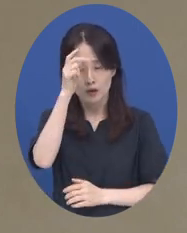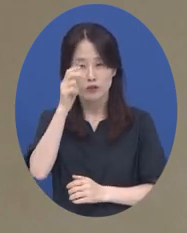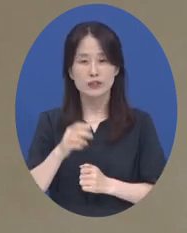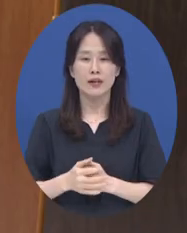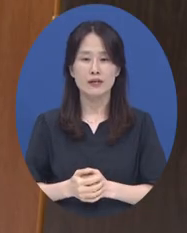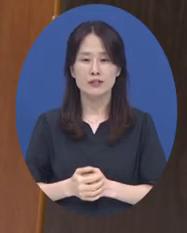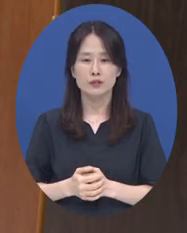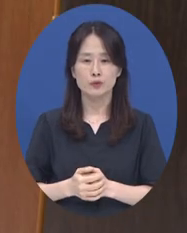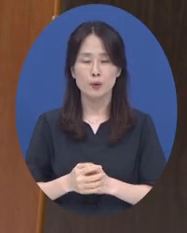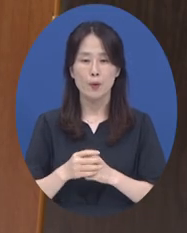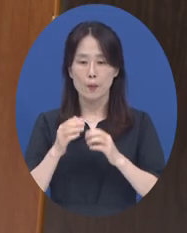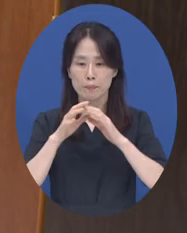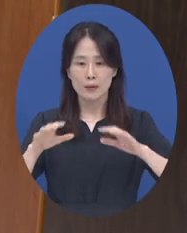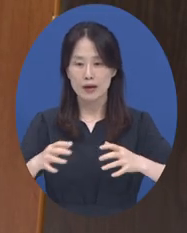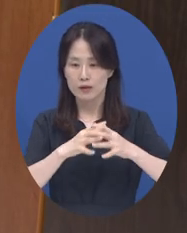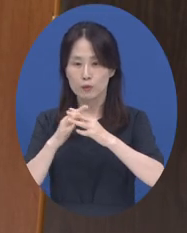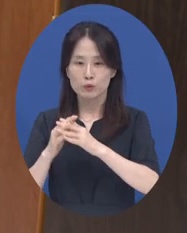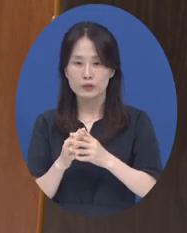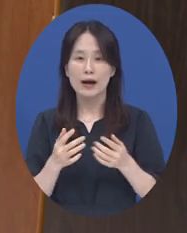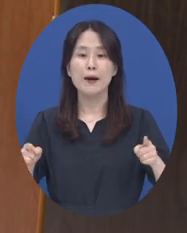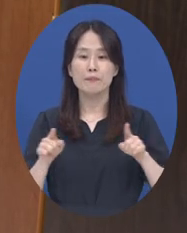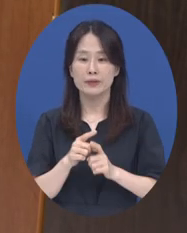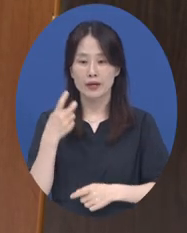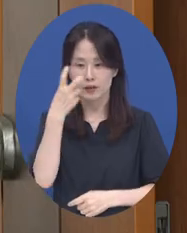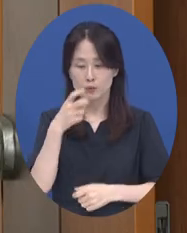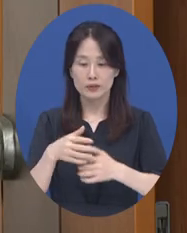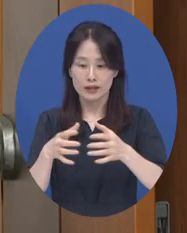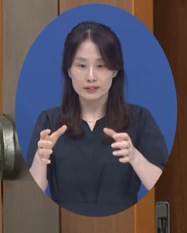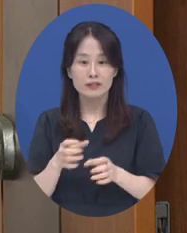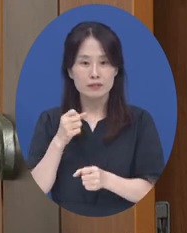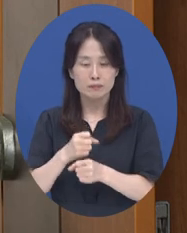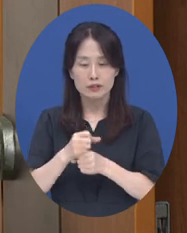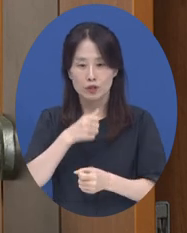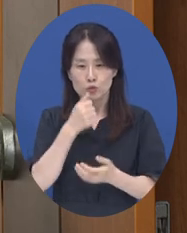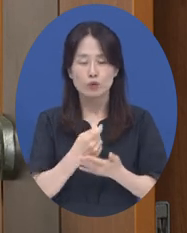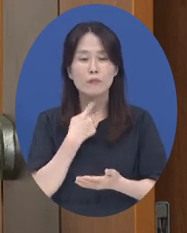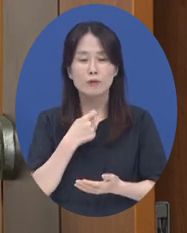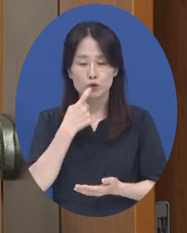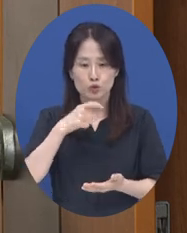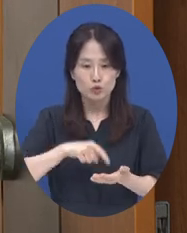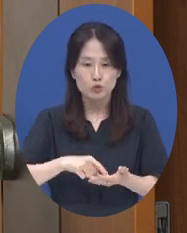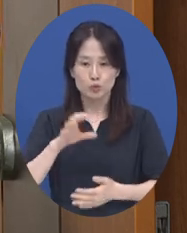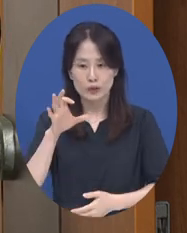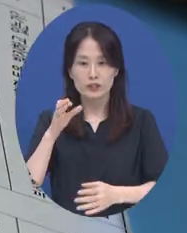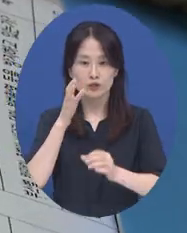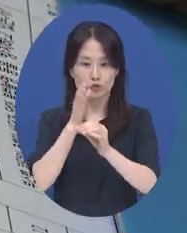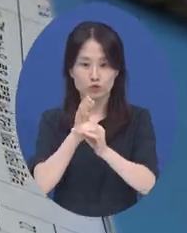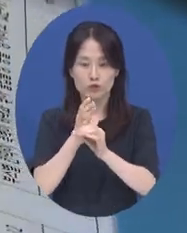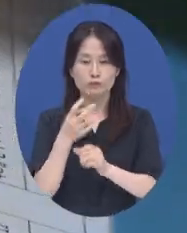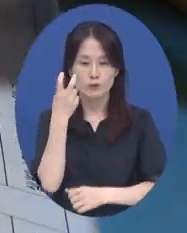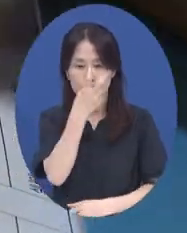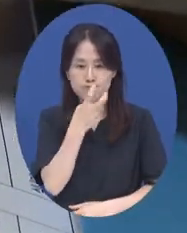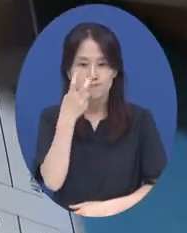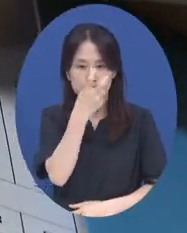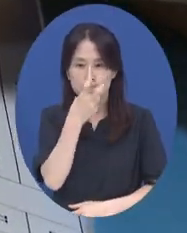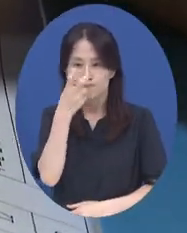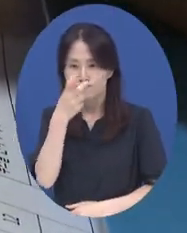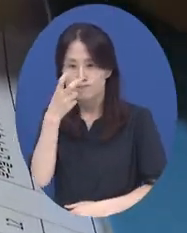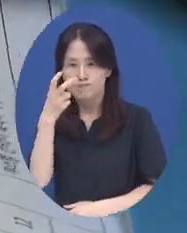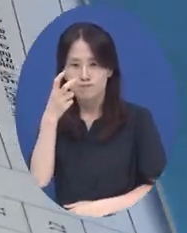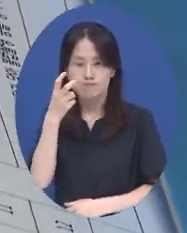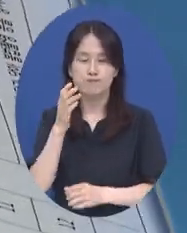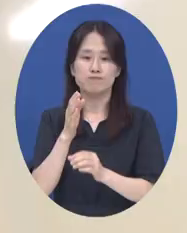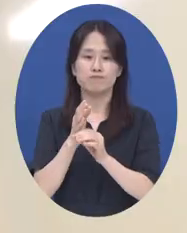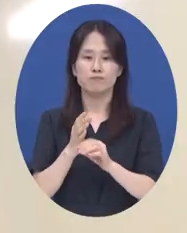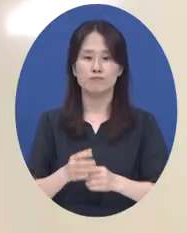등 민간단체가 함께 조사단을 꾸려 범죄에 취약한 민간 화장실들을 중심으로 실시하는 시군별 실태조사